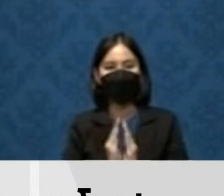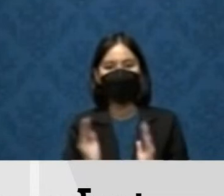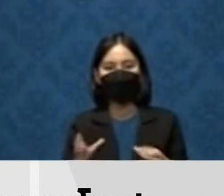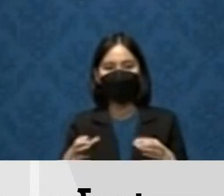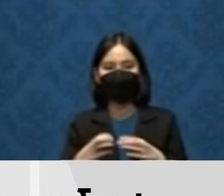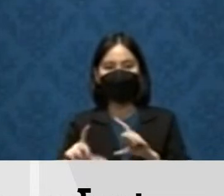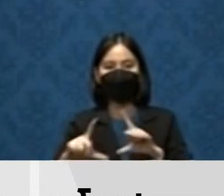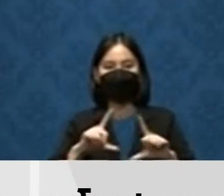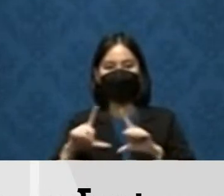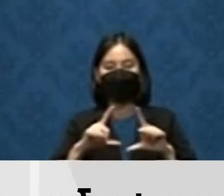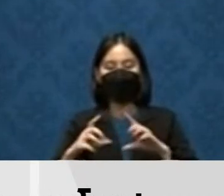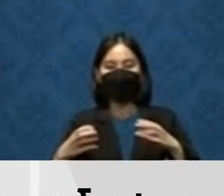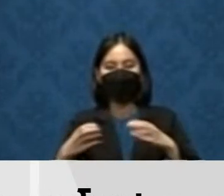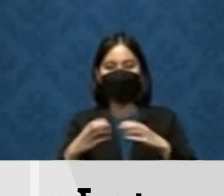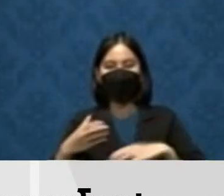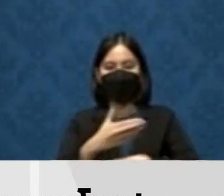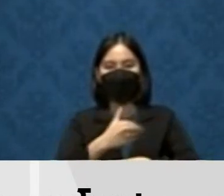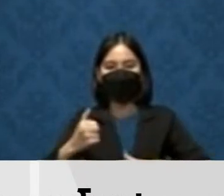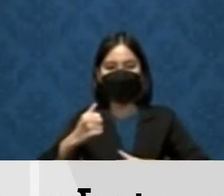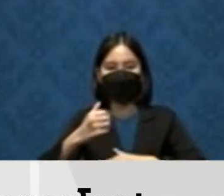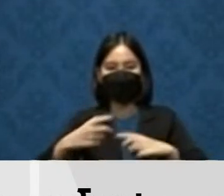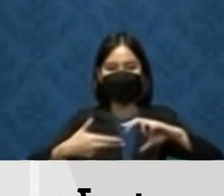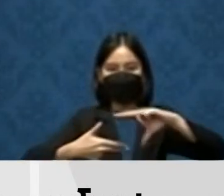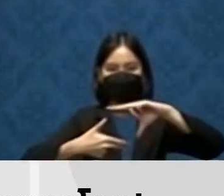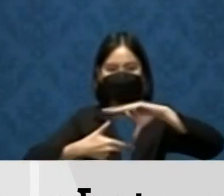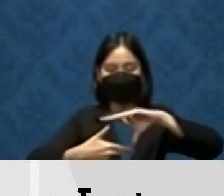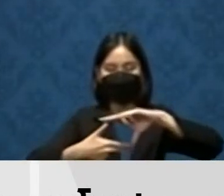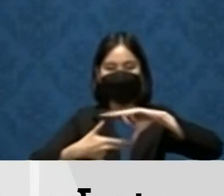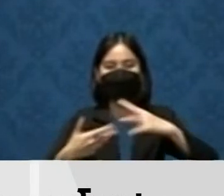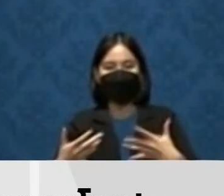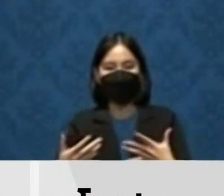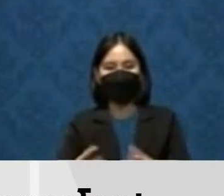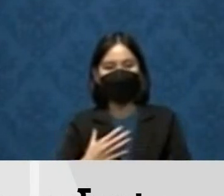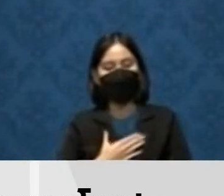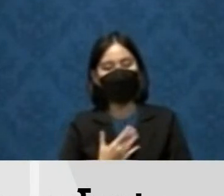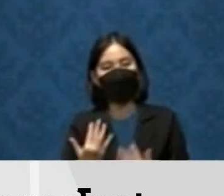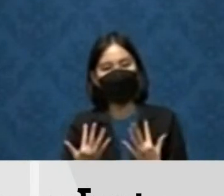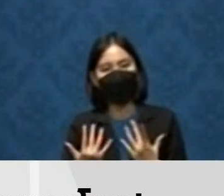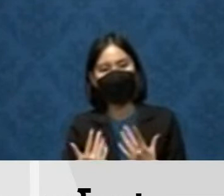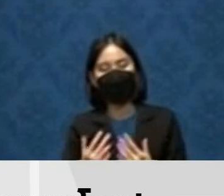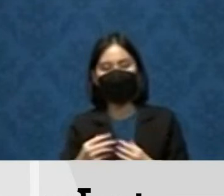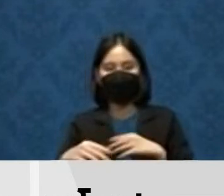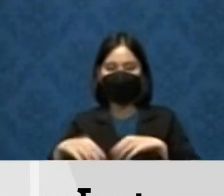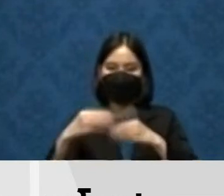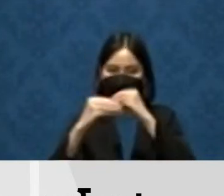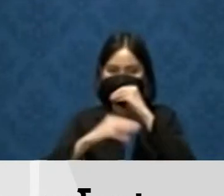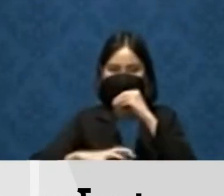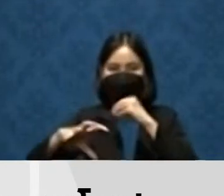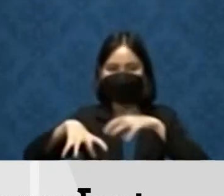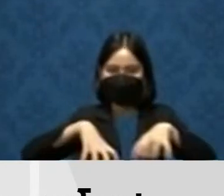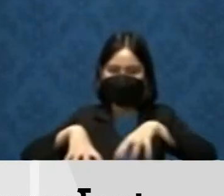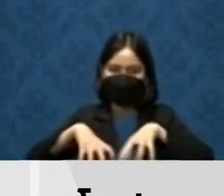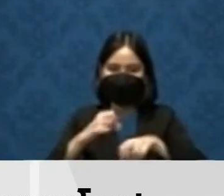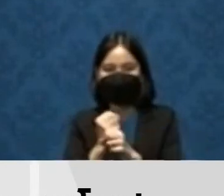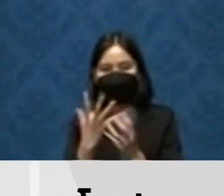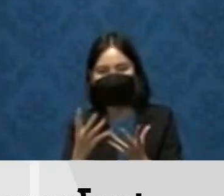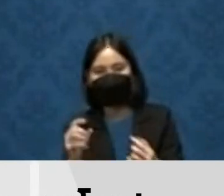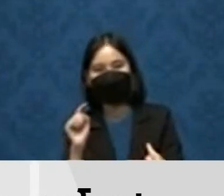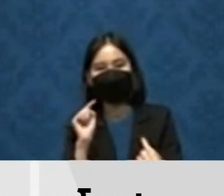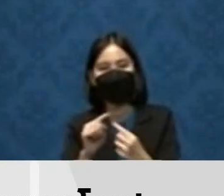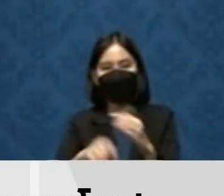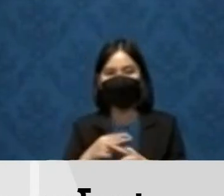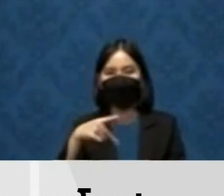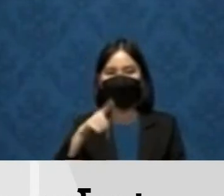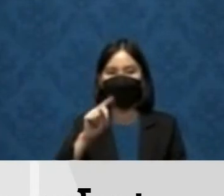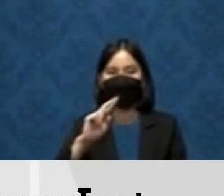ไหมเอิร์ธก้าวไกลเปิดประกอบวุฒิไป คุณประกรณ์วุฒิใช่ไหม ประกรณ์วุฒิใช่ไหมออกมาพูดคล้ายๆคุณชวัฒน์พูดวันนี้แล้วที่ให้ขอบคุณ